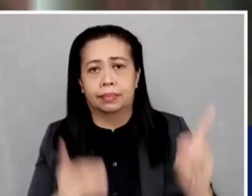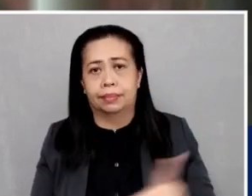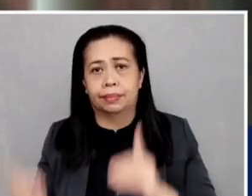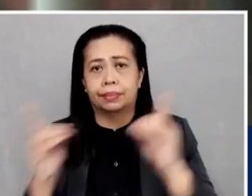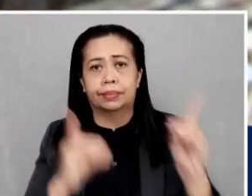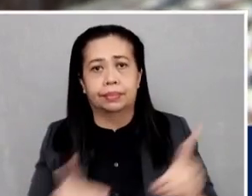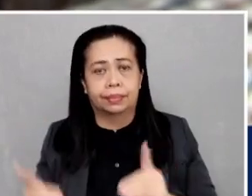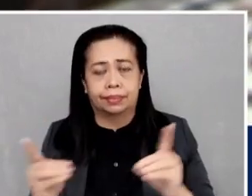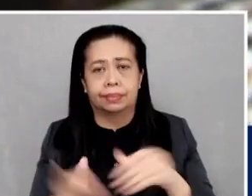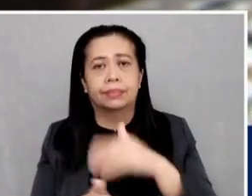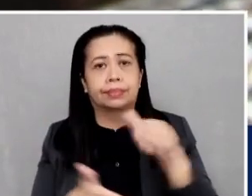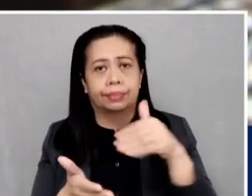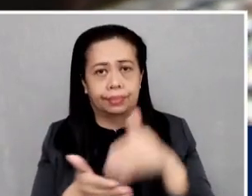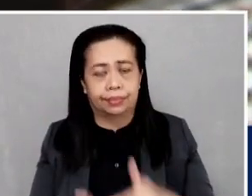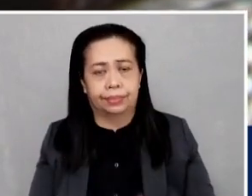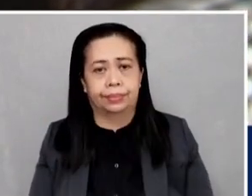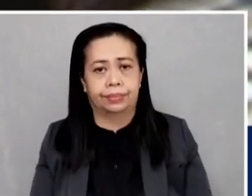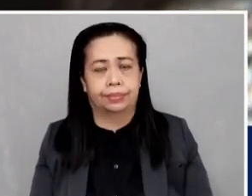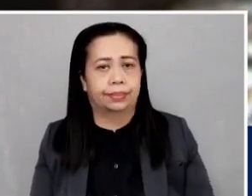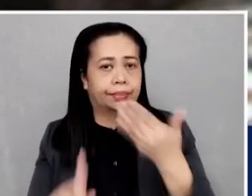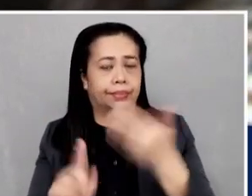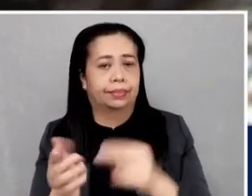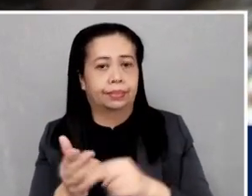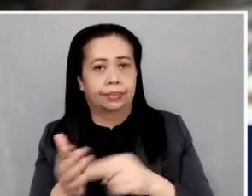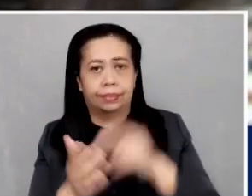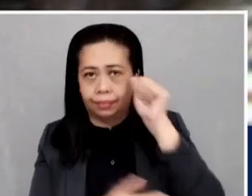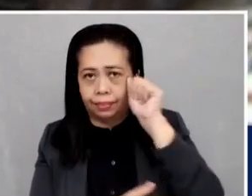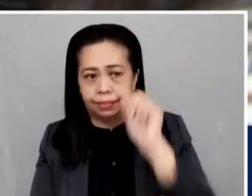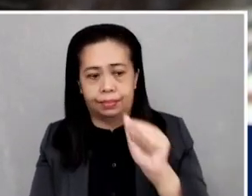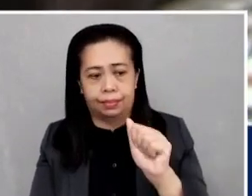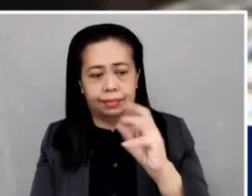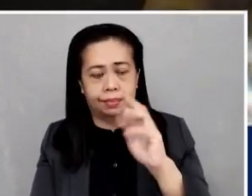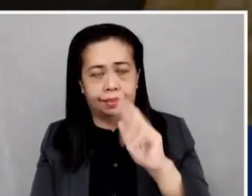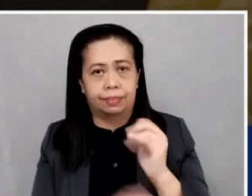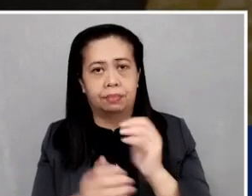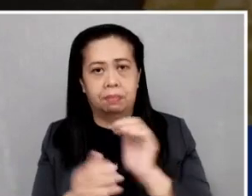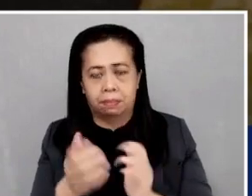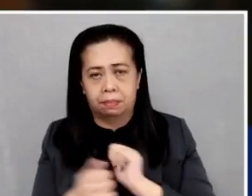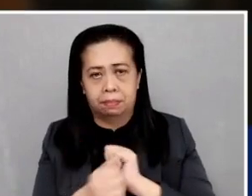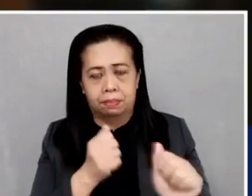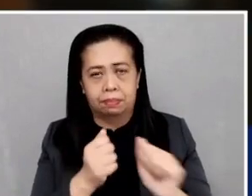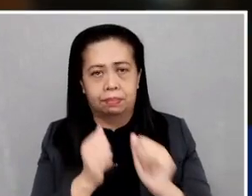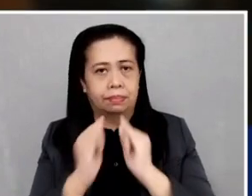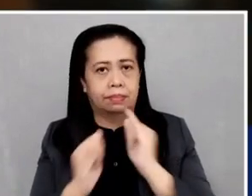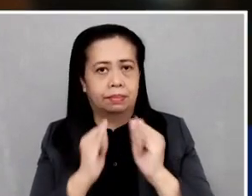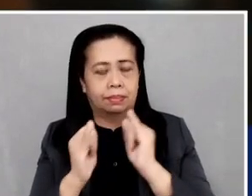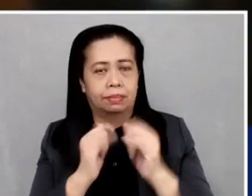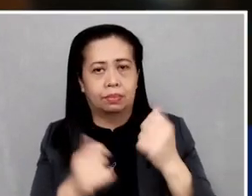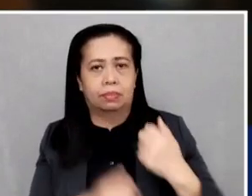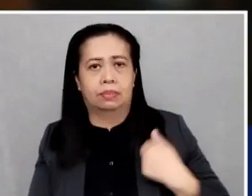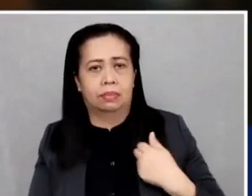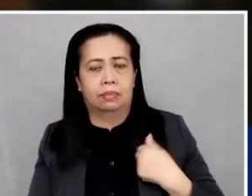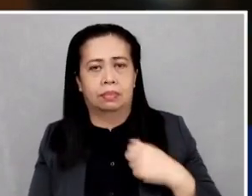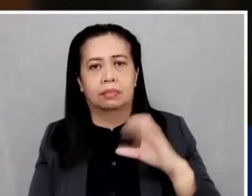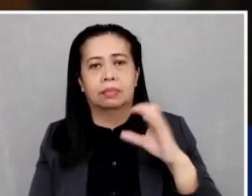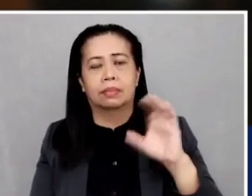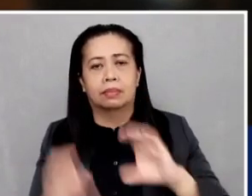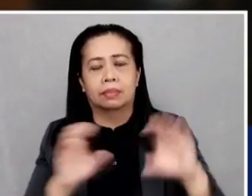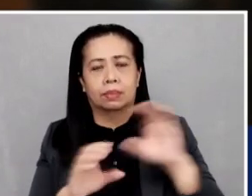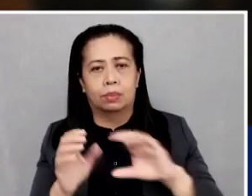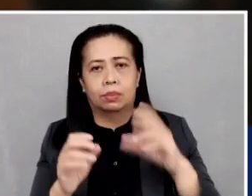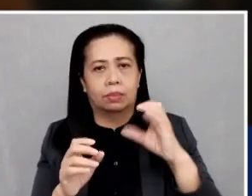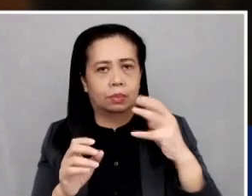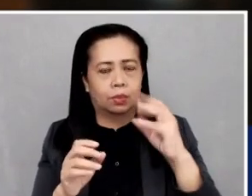centers. Si Nurse Amir na pumasa sa interview para sa Manitoba, Canada, chemodialysis specialist.